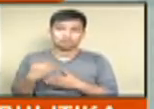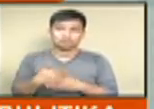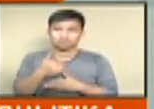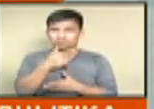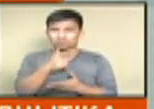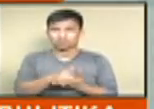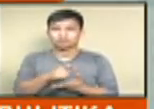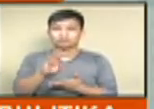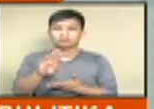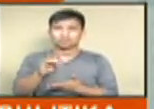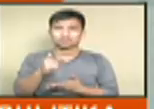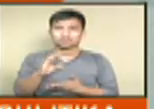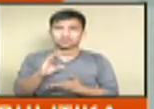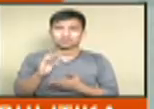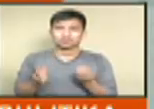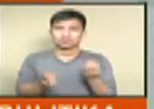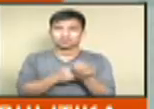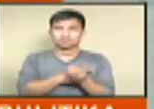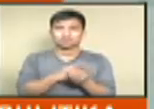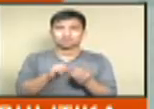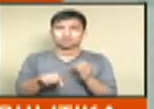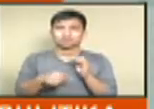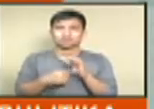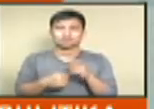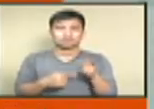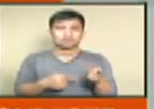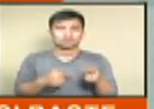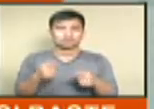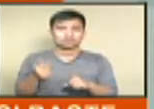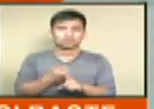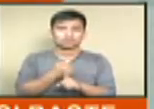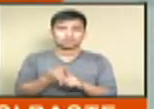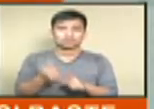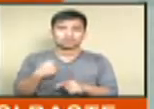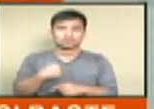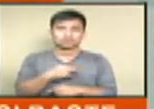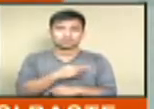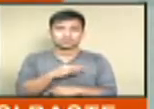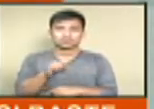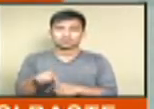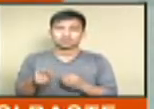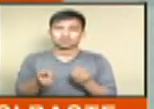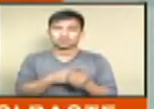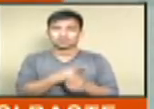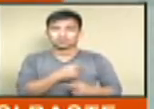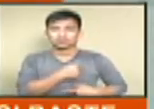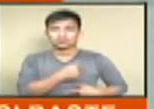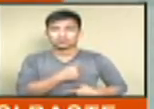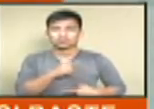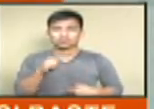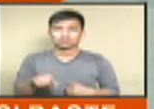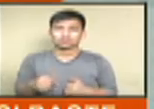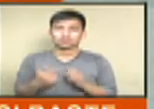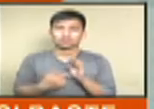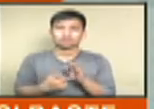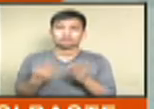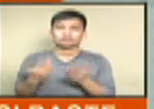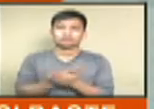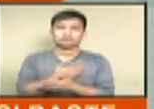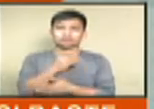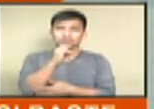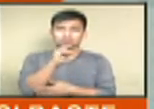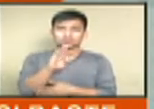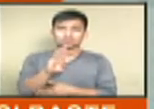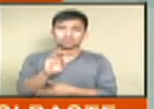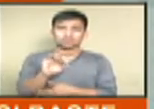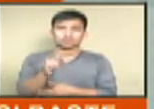ang BGC na sinibak na, hindi raw din tinotolerate yung abusado mga tauhan nila, sinibak na yung tauhang yon. So ito mo ngayon, ayaw pong magsalita ulit ng